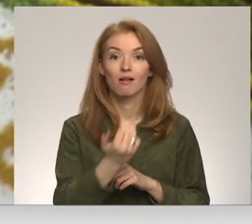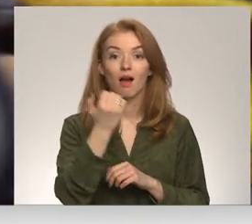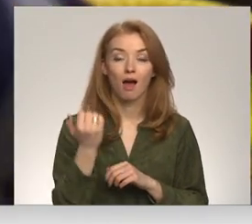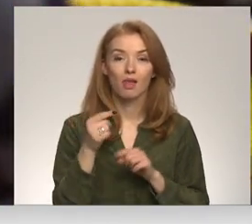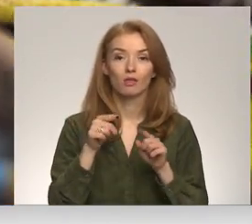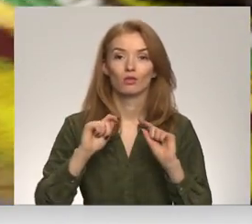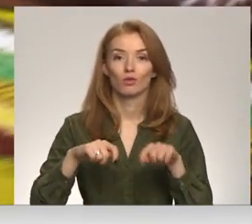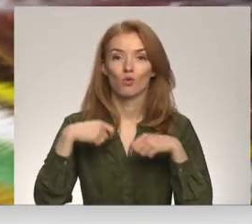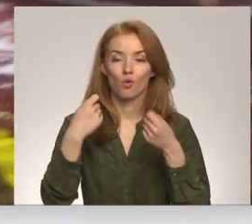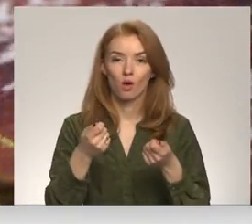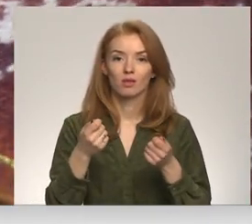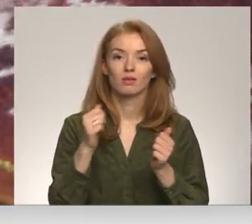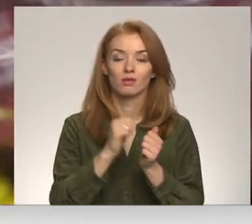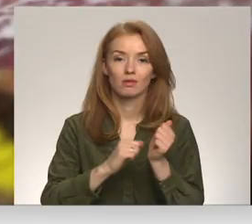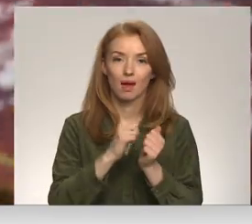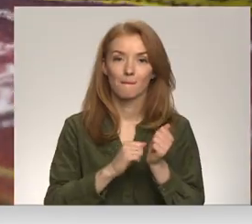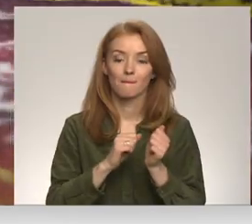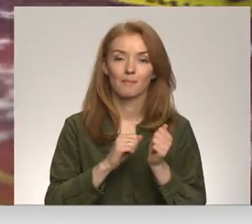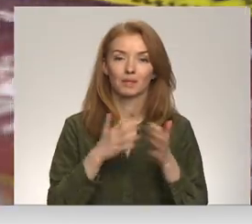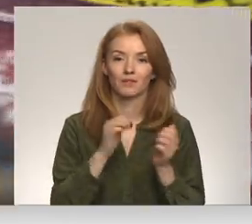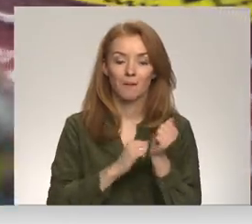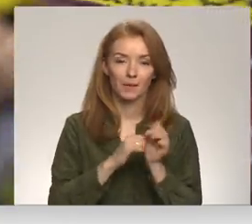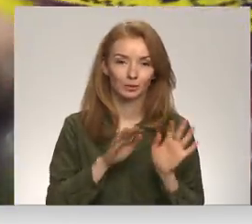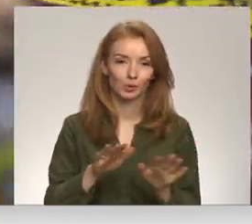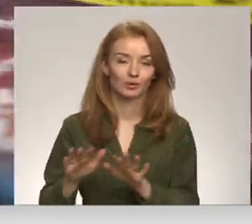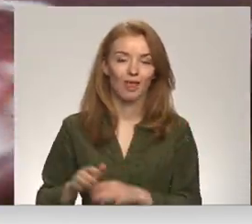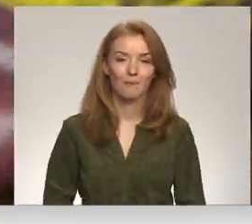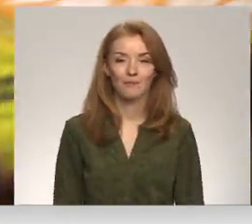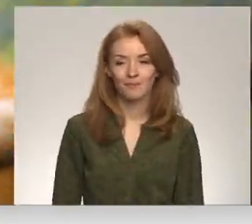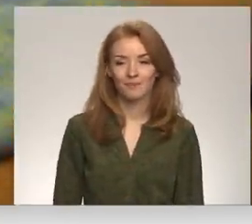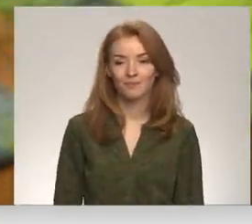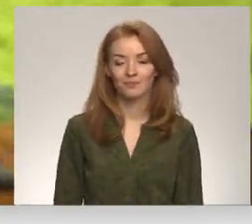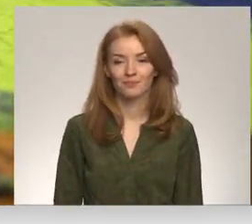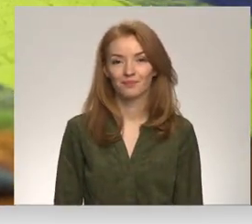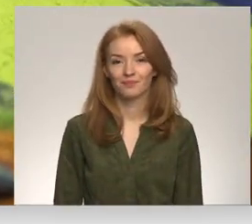tā tiks nodota etnogrāfiskajiem brīvdabas muzejam. Ramons Zariņevs, Cāzars, RTV.